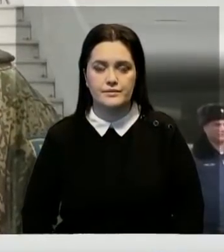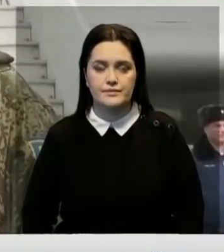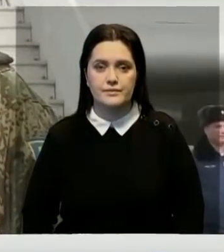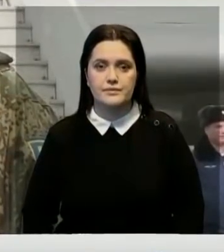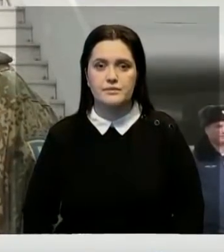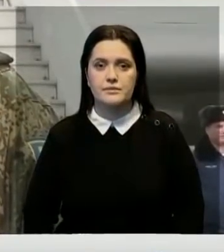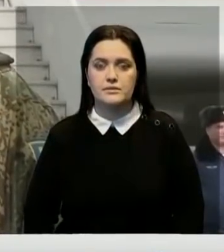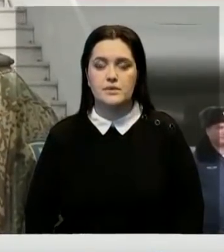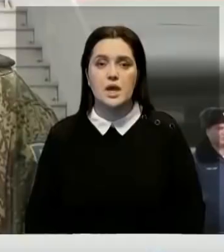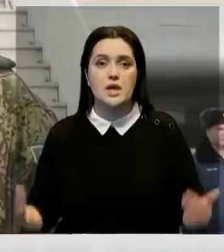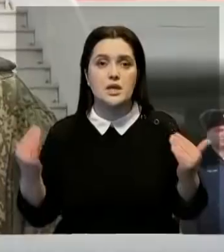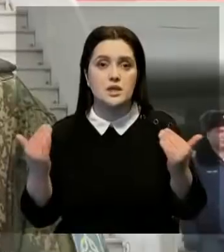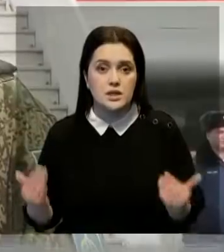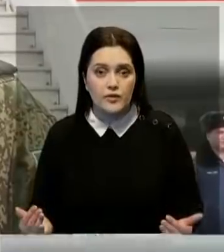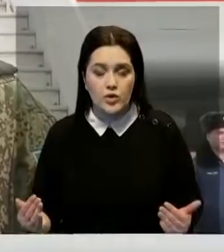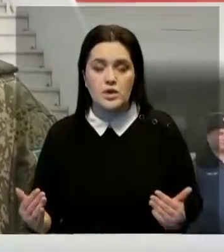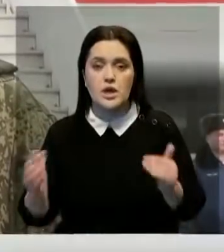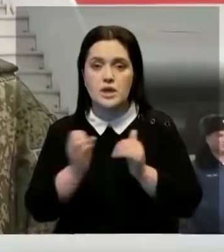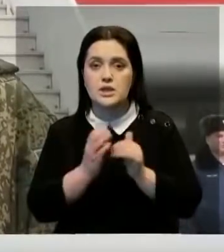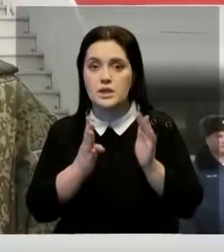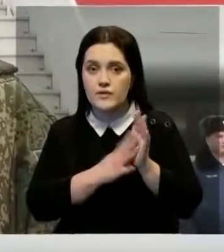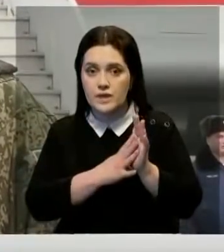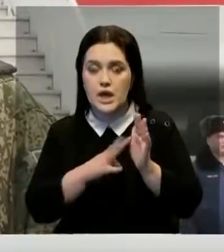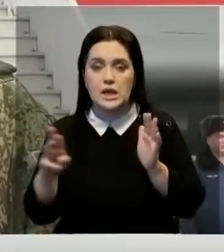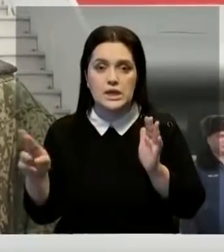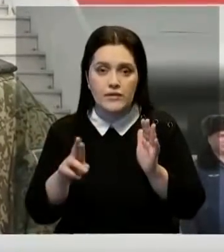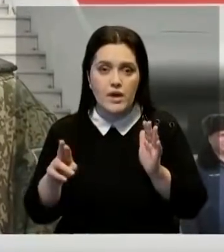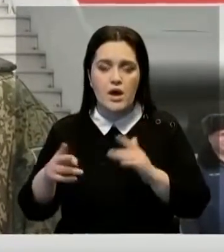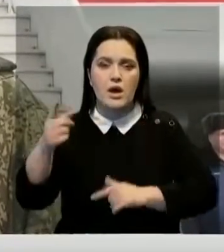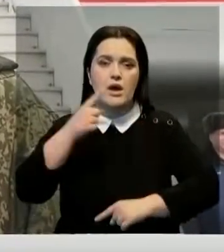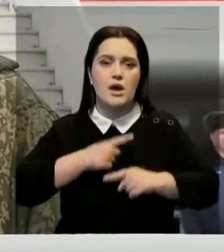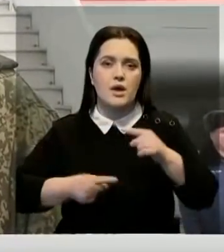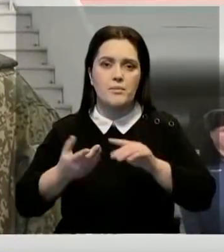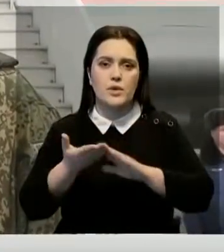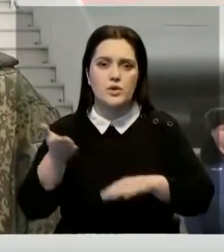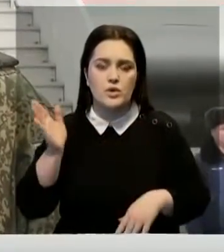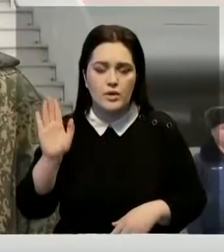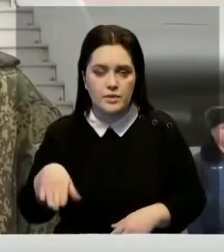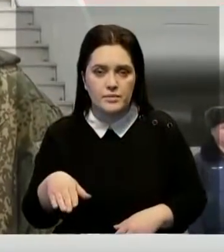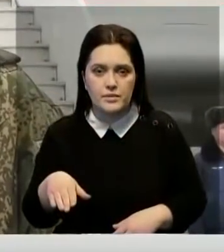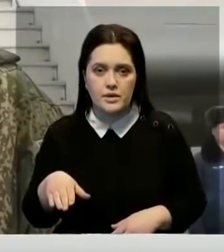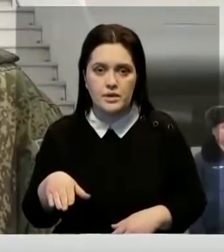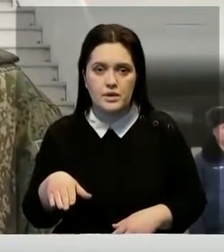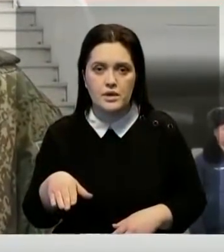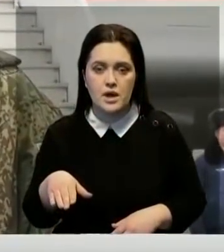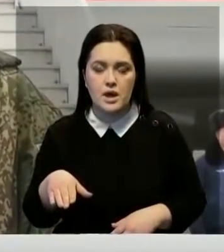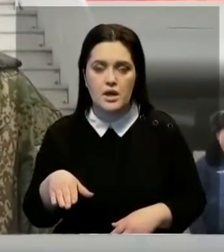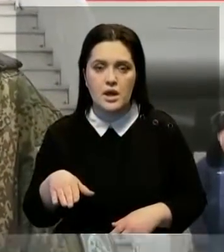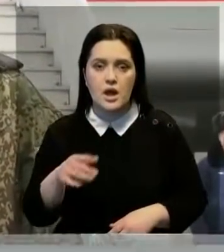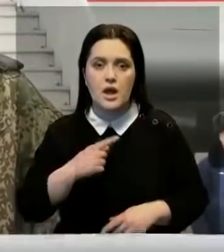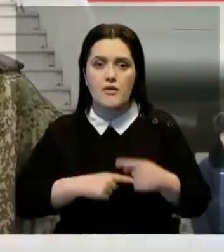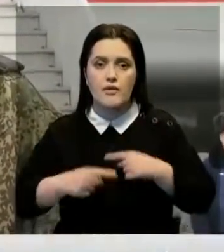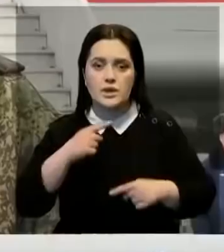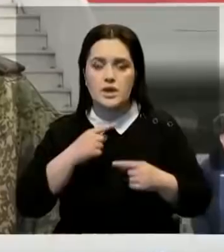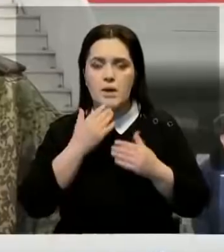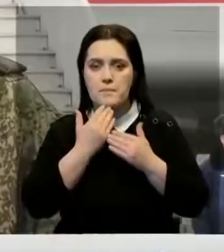Сегодня, 19 января, на родину, пункты постоянной дислокации, возвращается